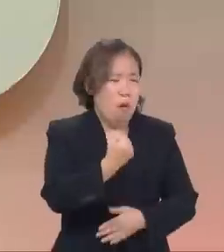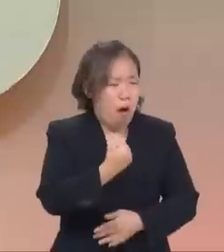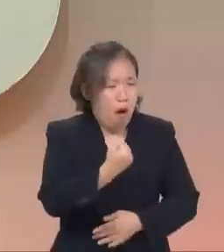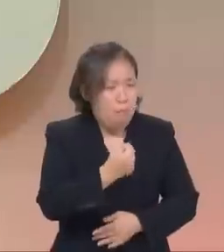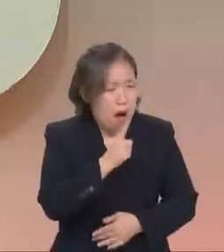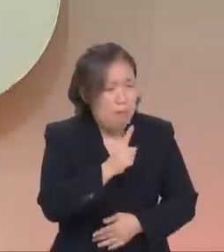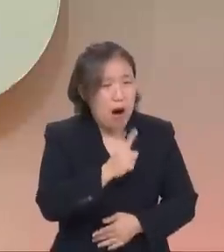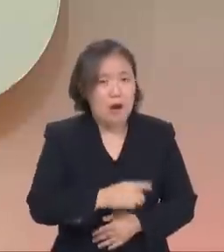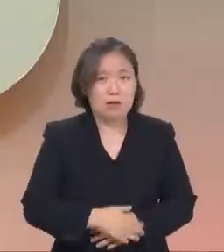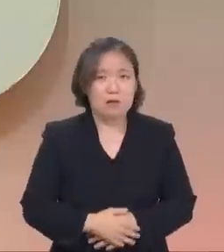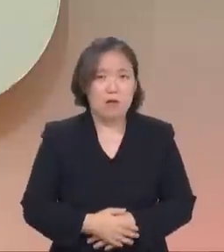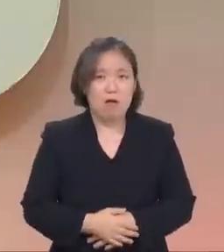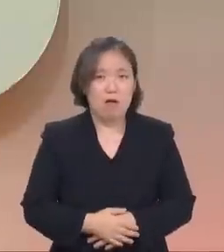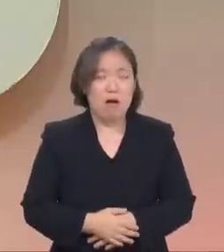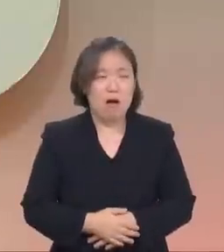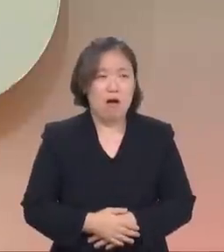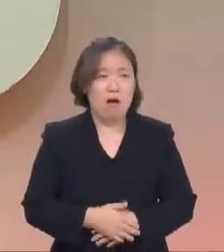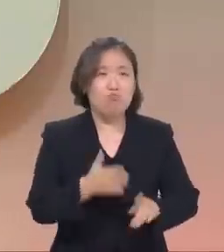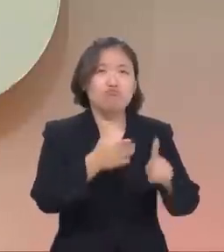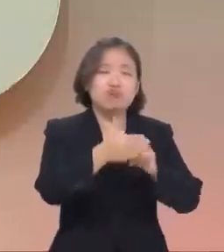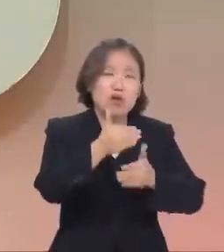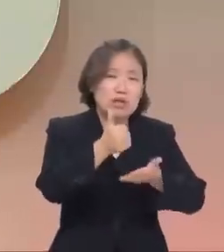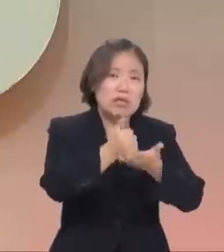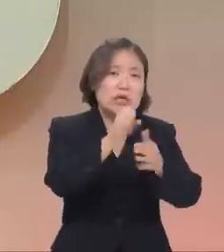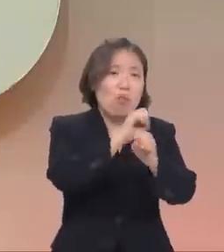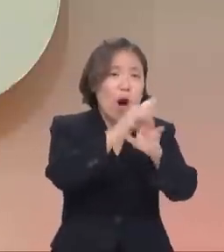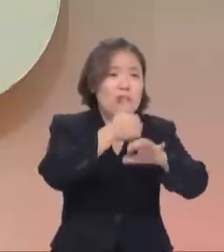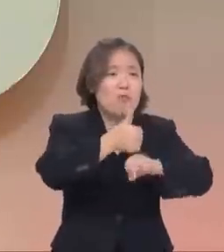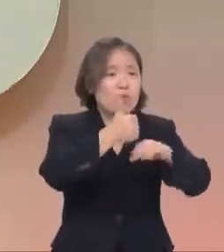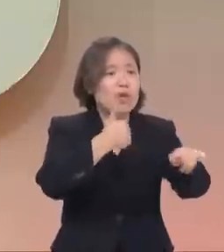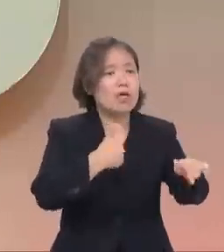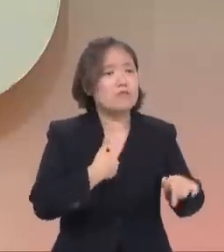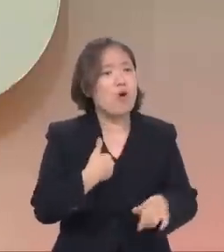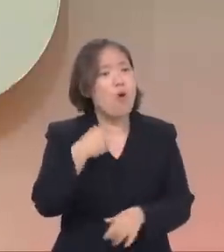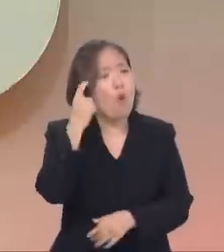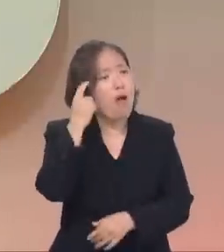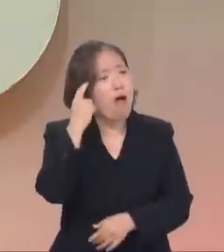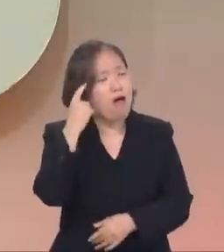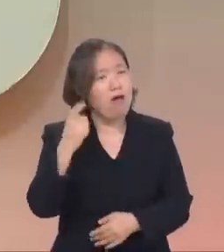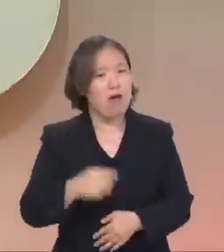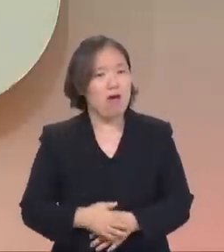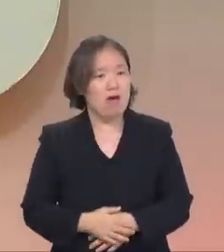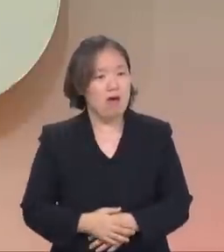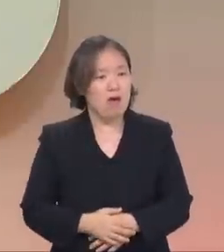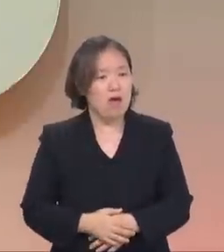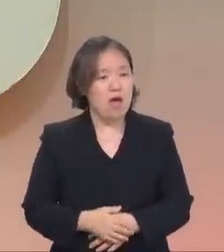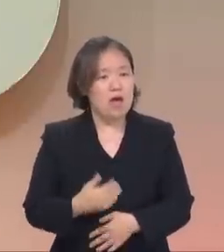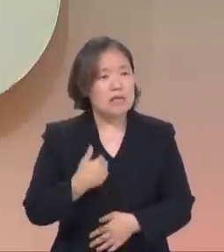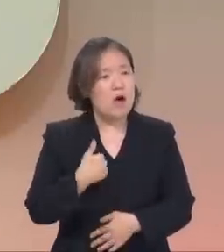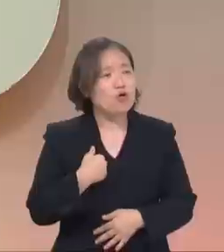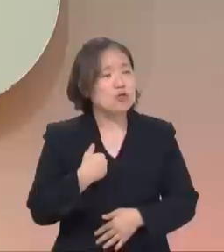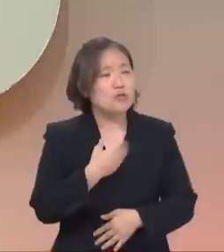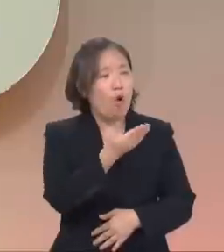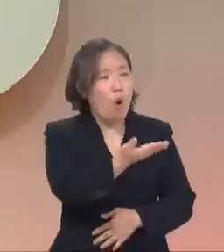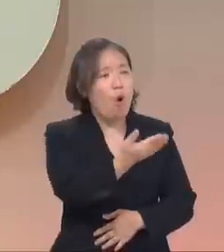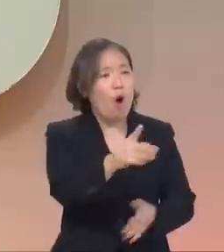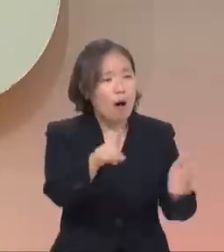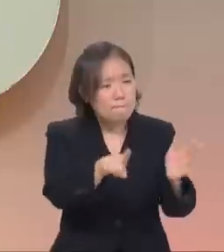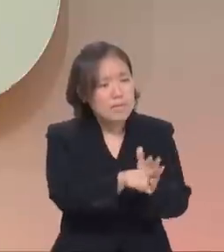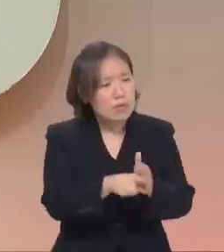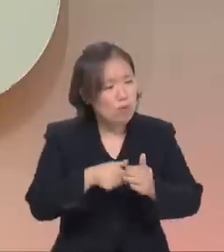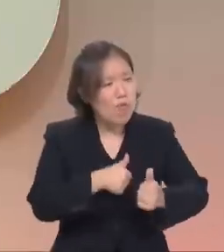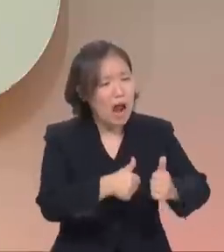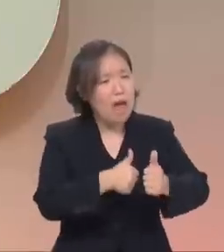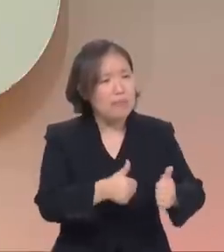관세음보살님 어떻게 저한테 이럴 수가 있습니까 어떻게 저의 믿음을 이렇게 땅바닥에